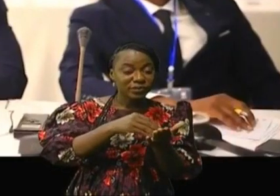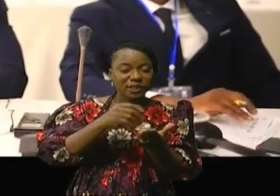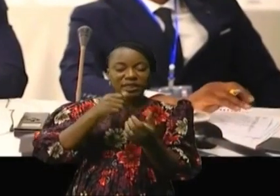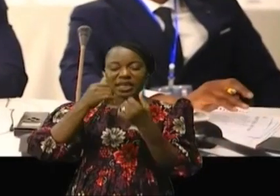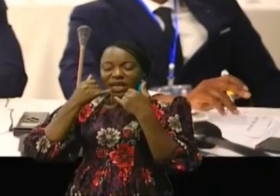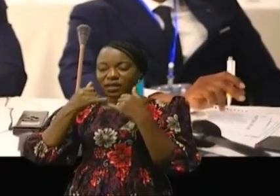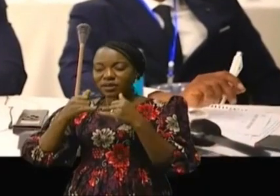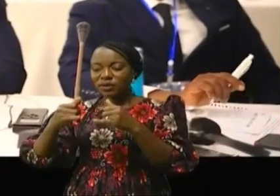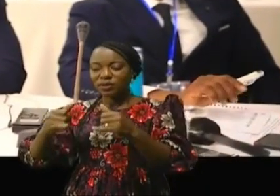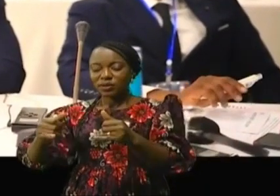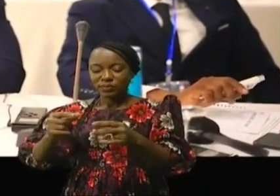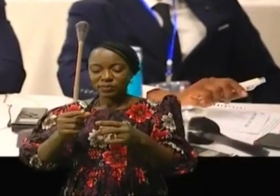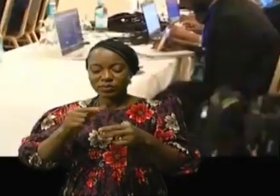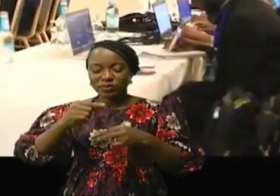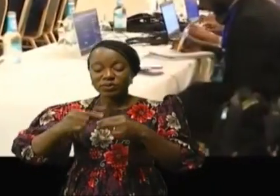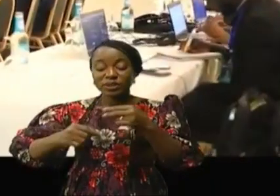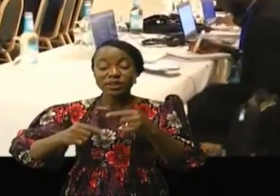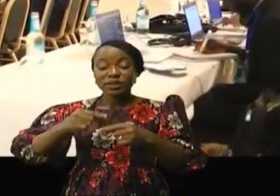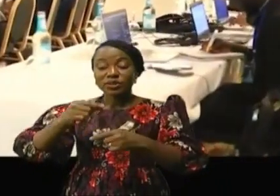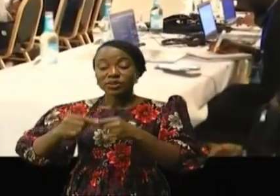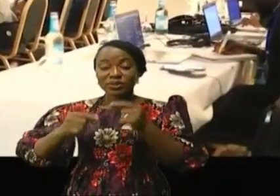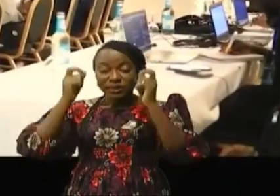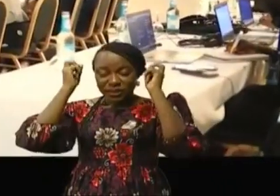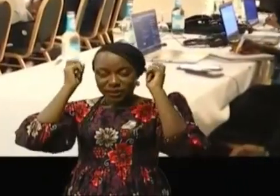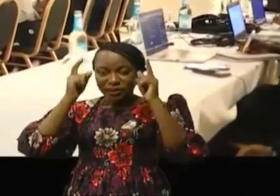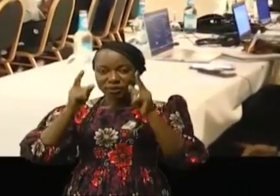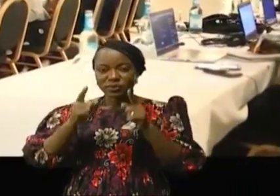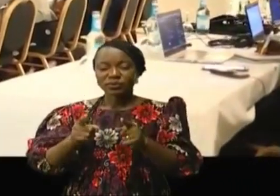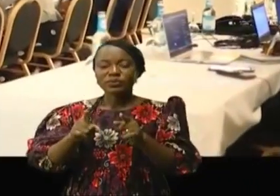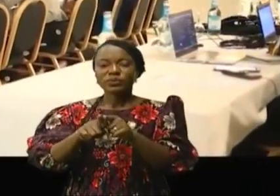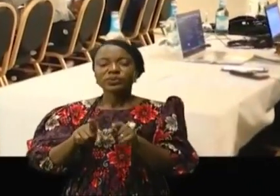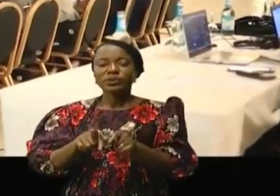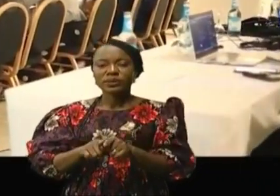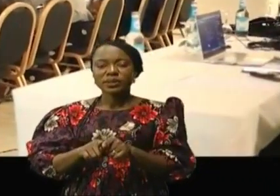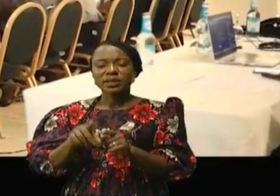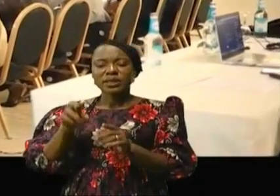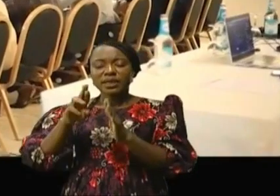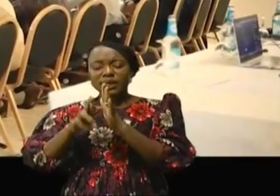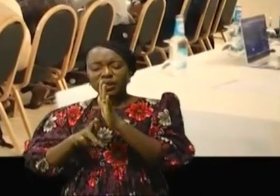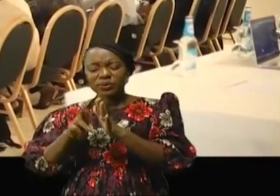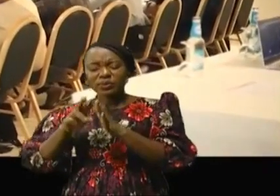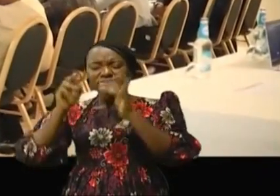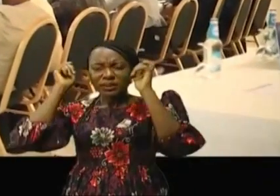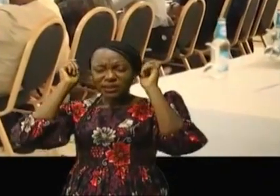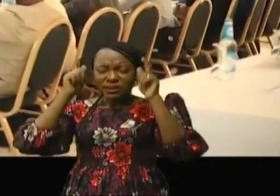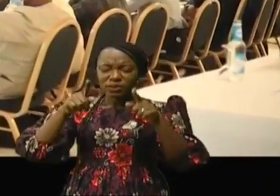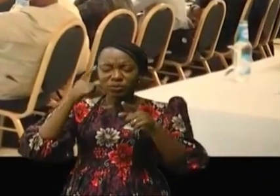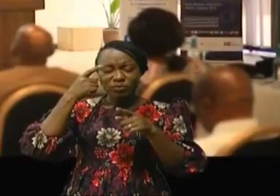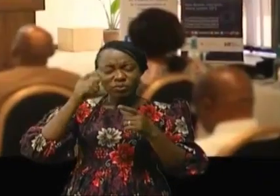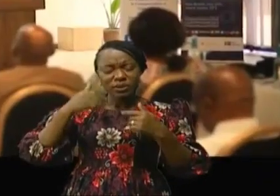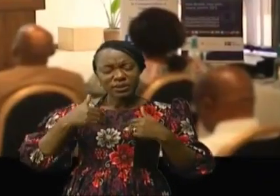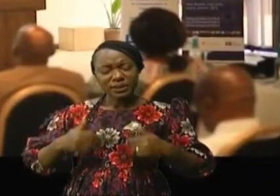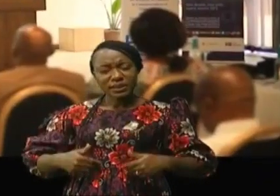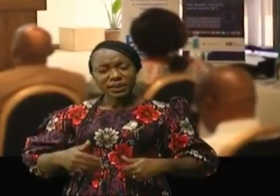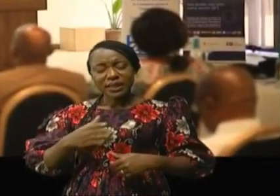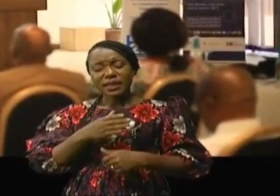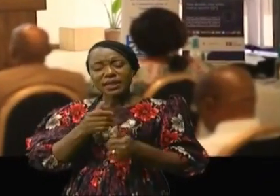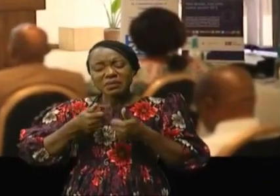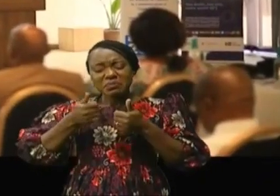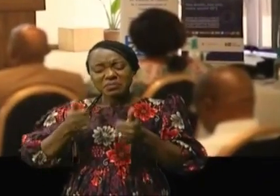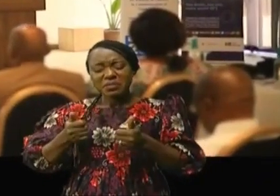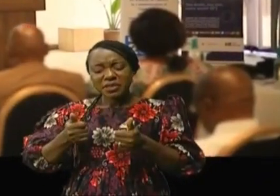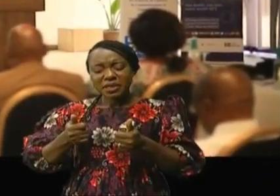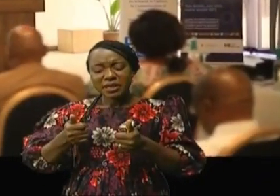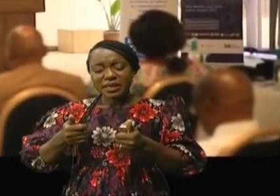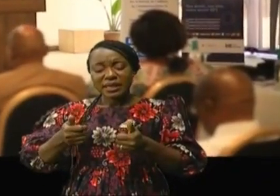d'information pour la gestion de l'éducation. Assise qui va définir le rôle de l'éducation pour la santé et le bien-être des enfants et des